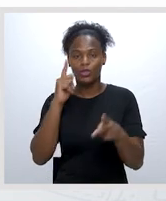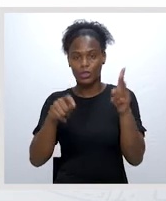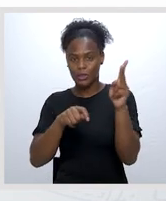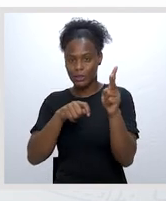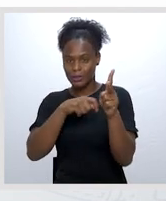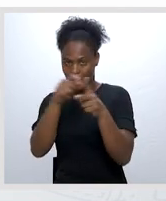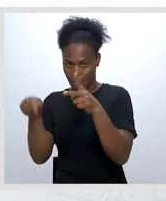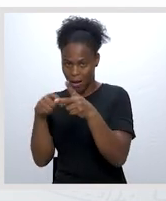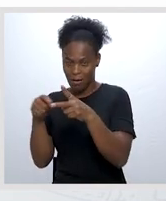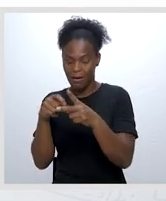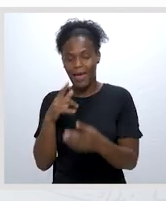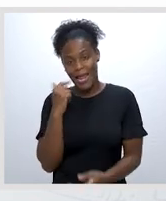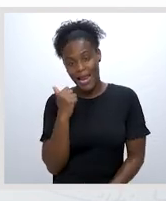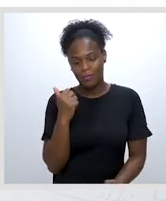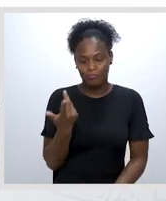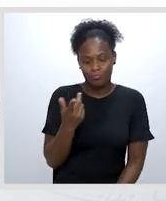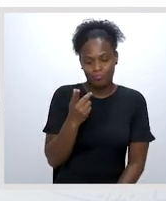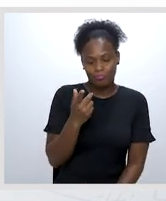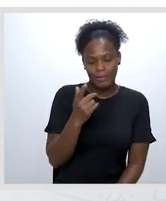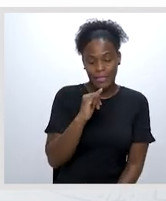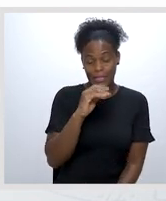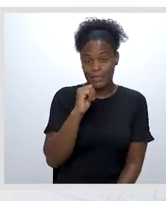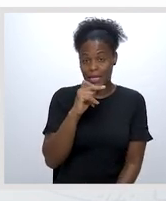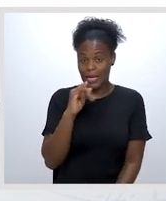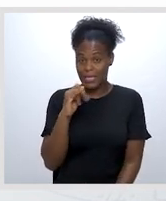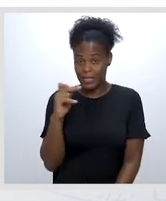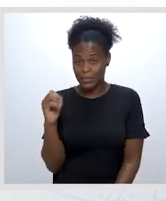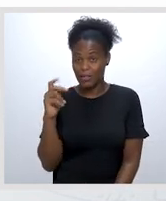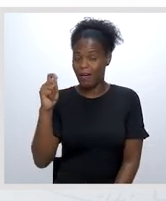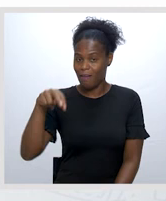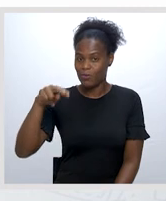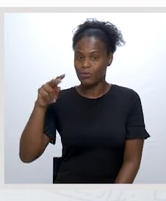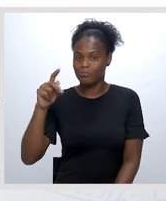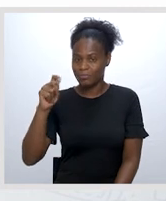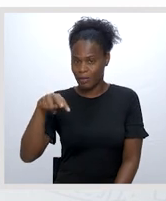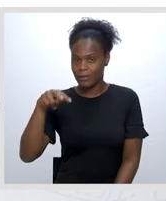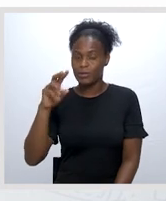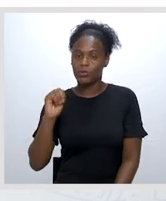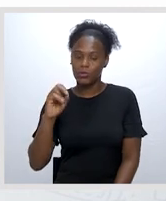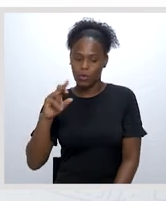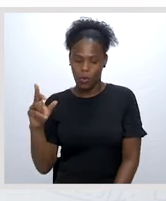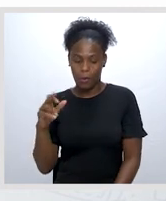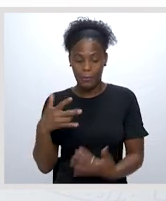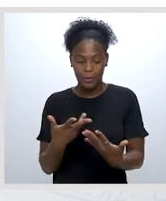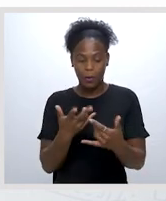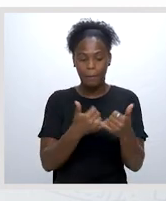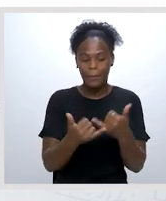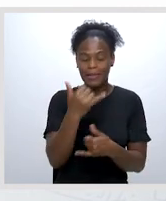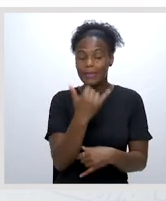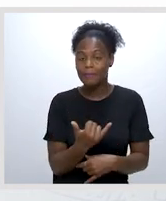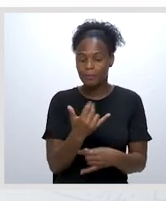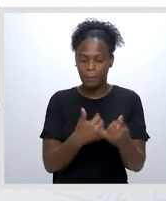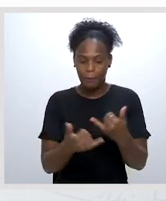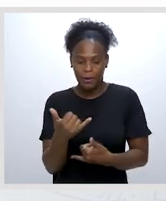complément introduit par la proposition à, au, à la, sur, en, dans, chez,